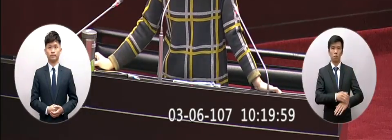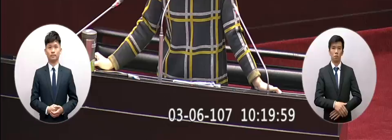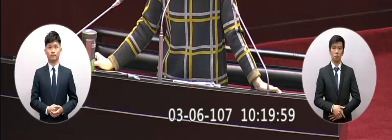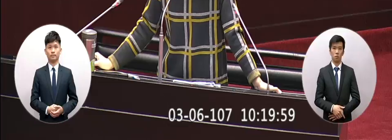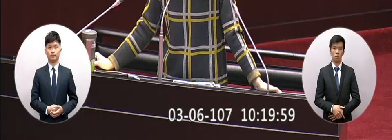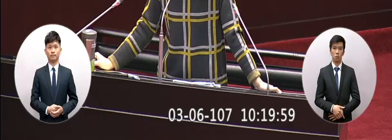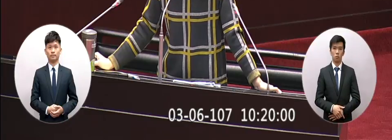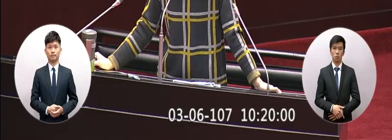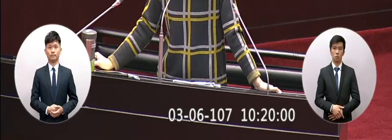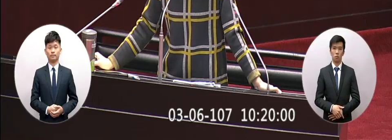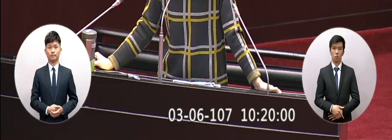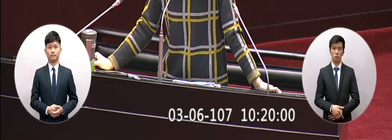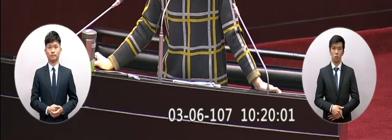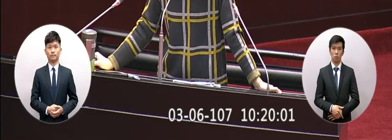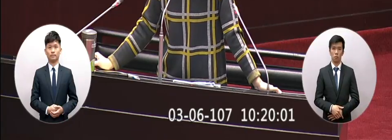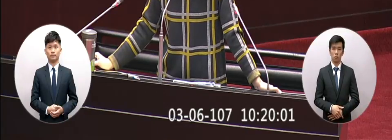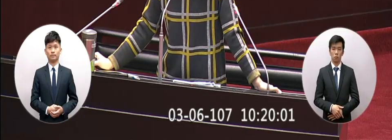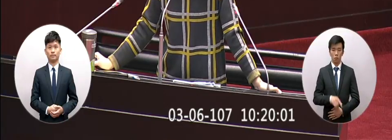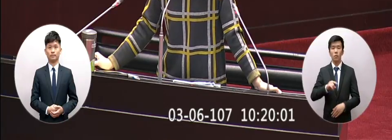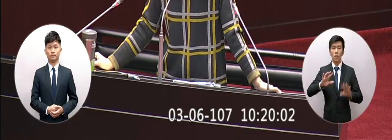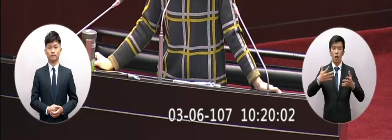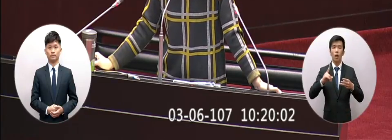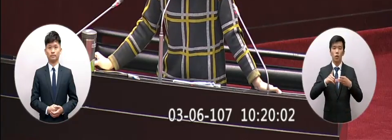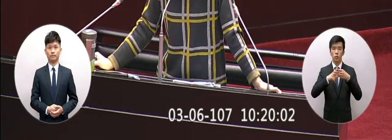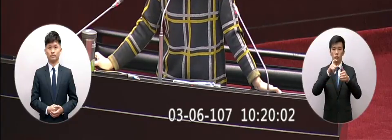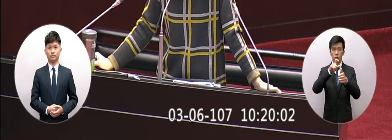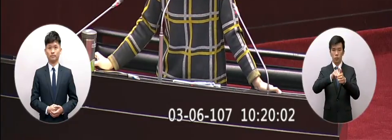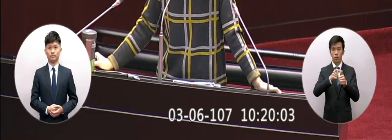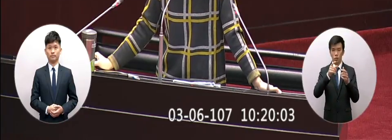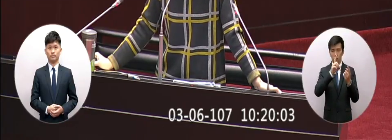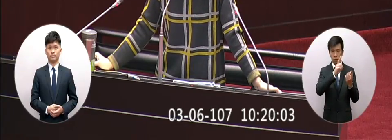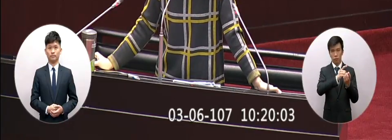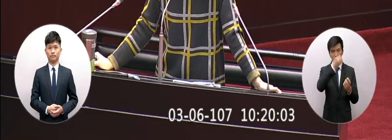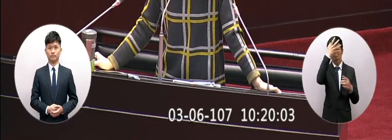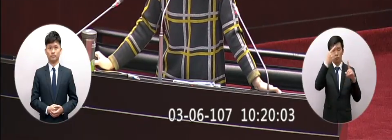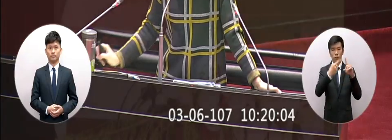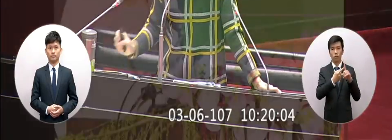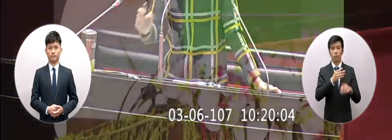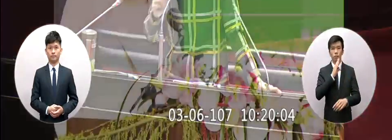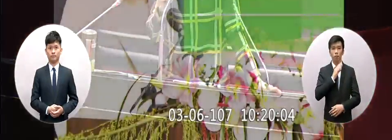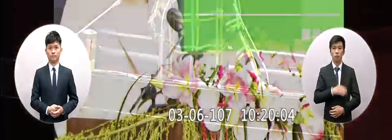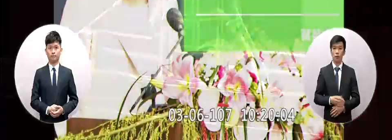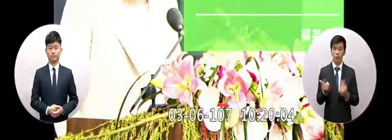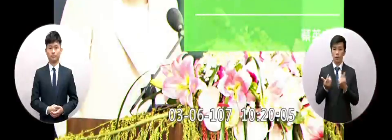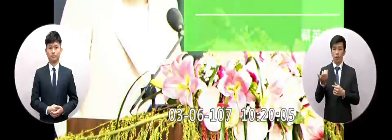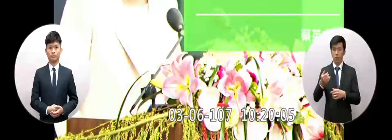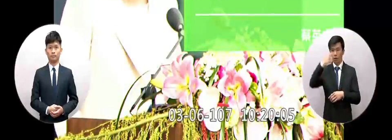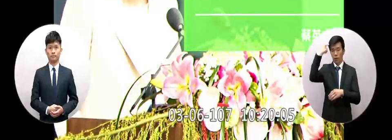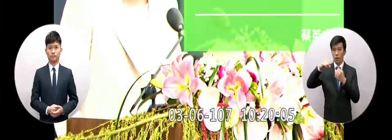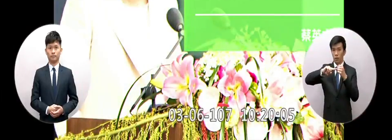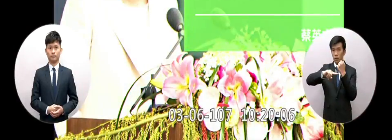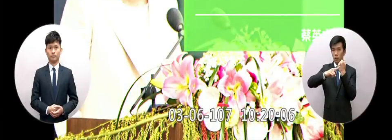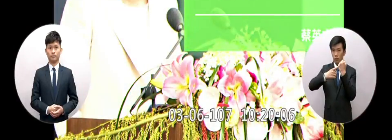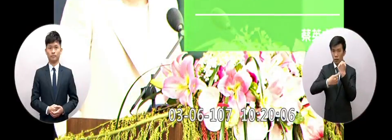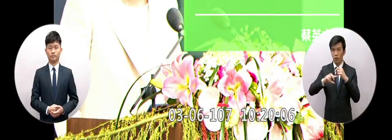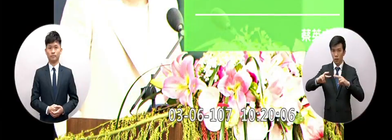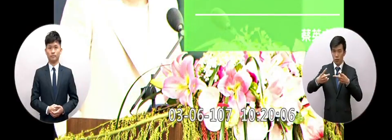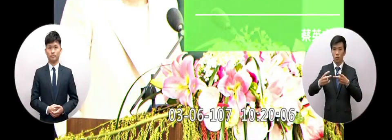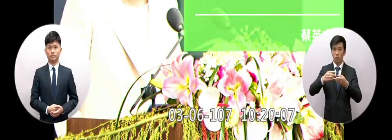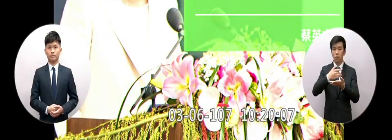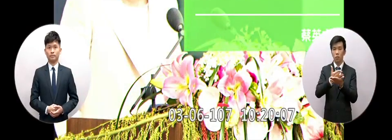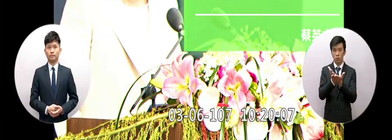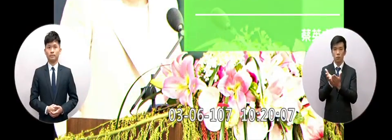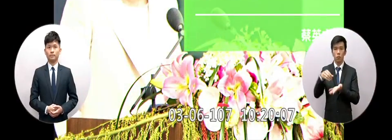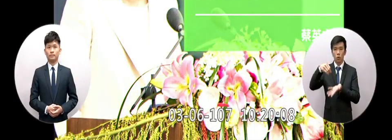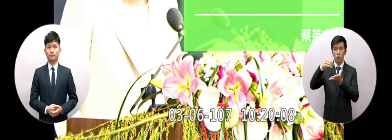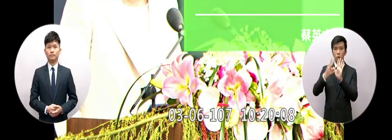哦，他的整个主轴啦哦，它是放在这上面。当然，刚刚院长您所说的司法改革等等的，他也是都有提到哦。但是